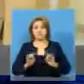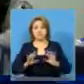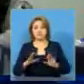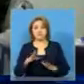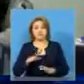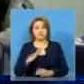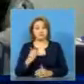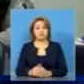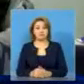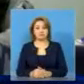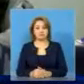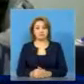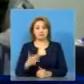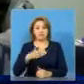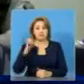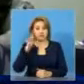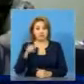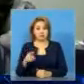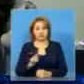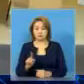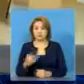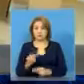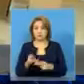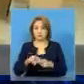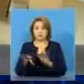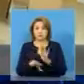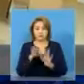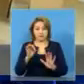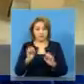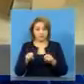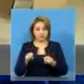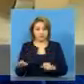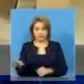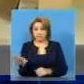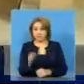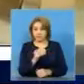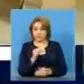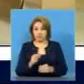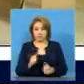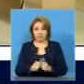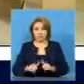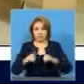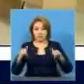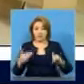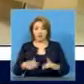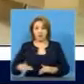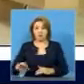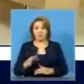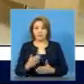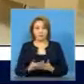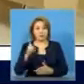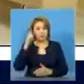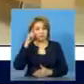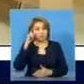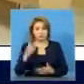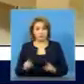впечатления. Здравствуйте. Я знаю, что это выборы, возможность для развития общества. И я считаю,